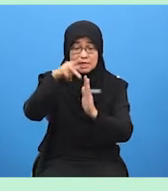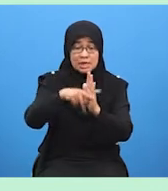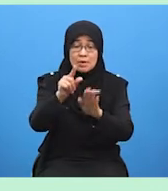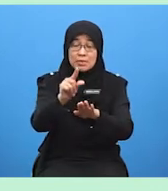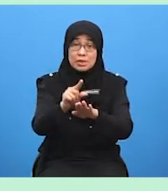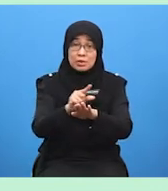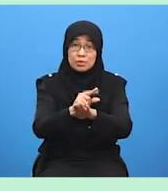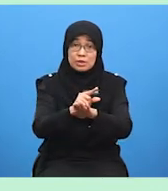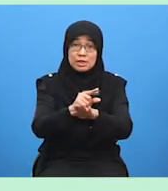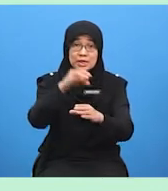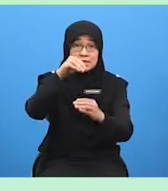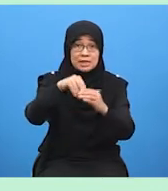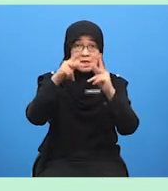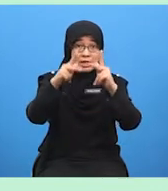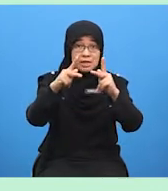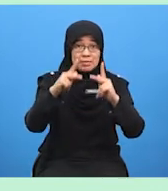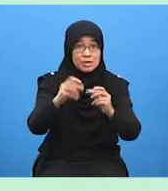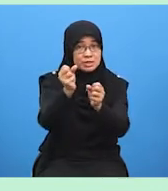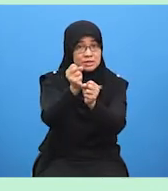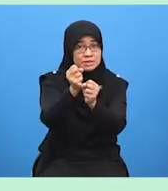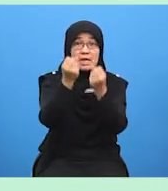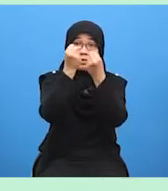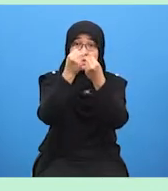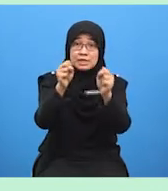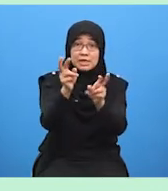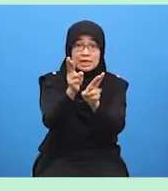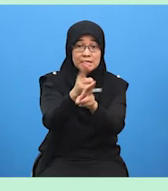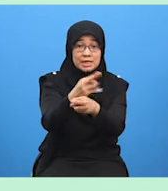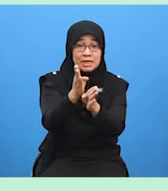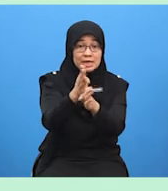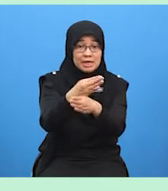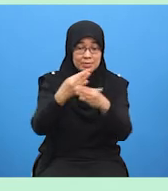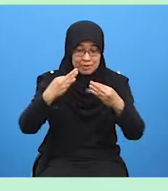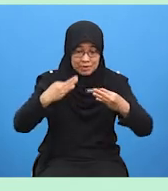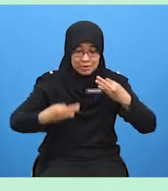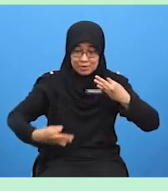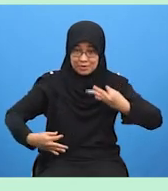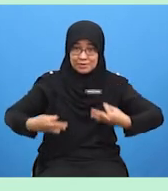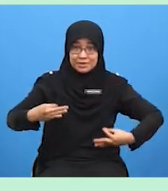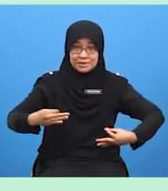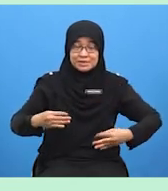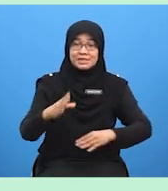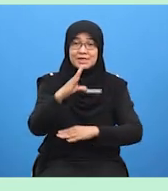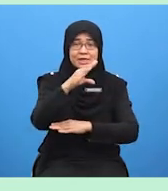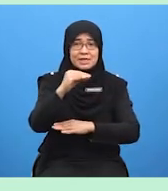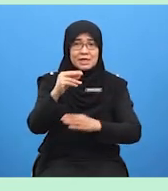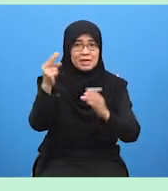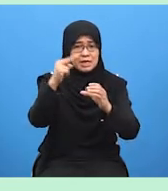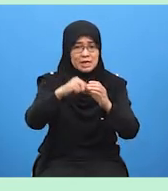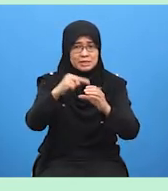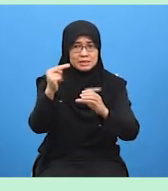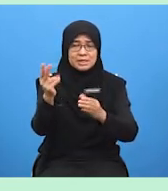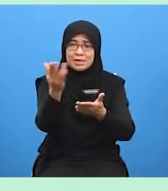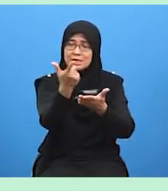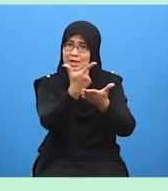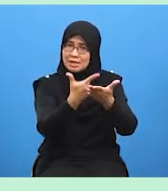penggunaannya dalam proses penyediaan reka bentuk fesyen. Dan akhir sekali, menghasilkan lakaran